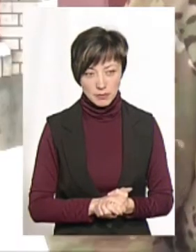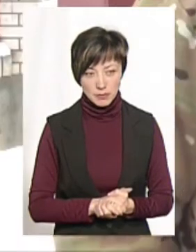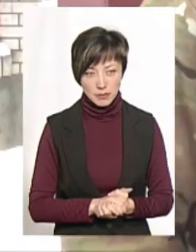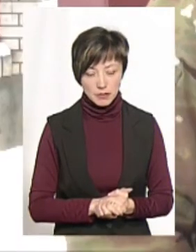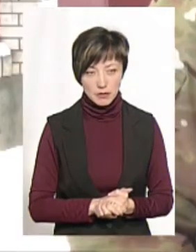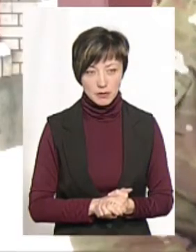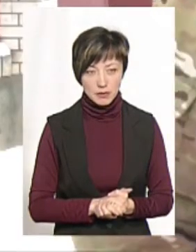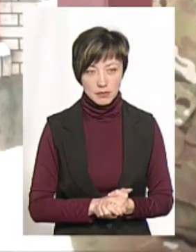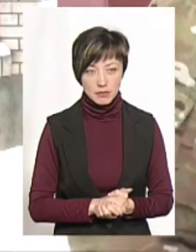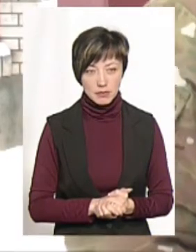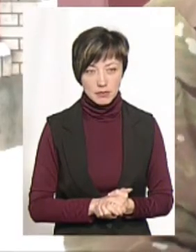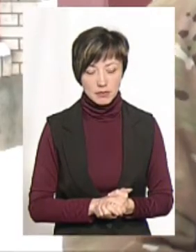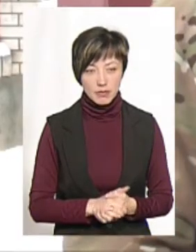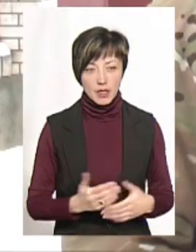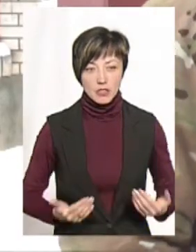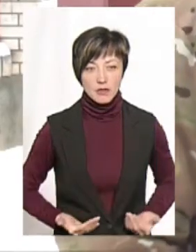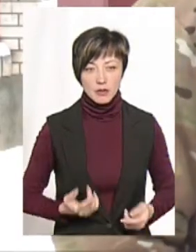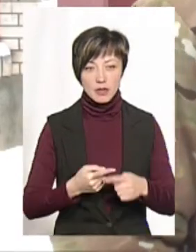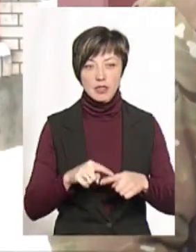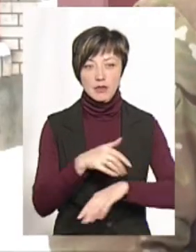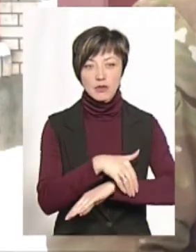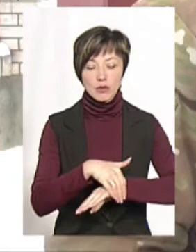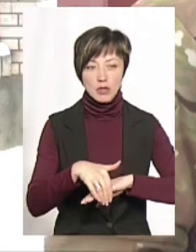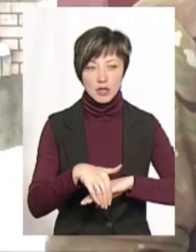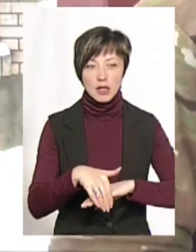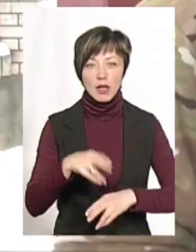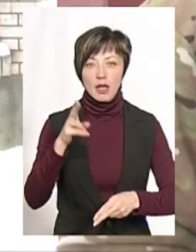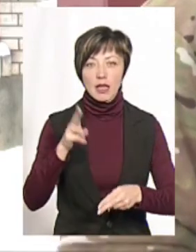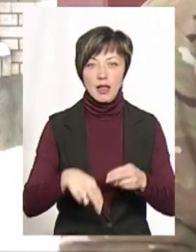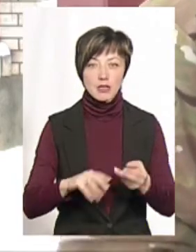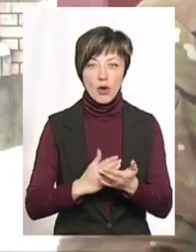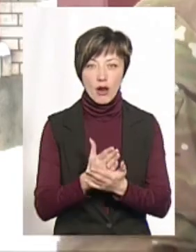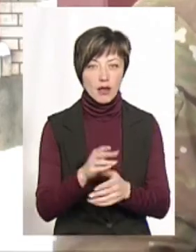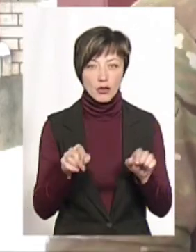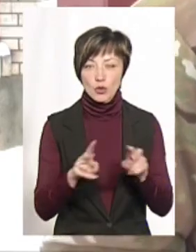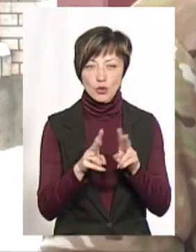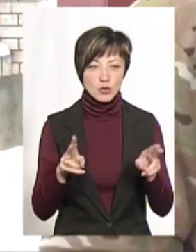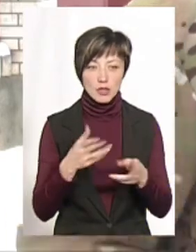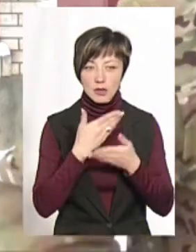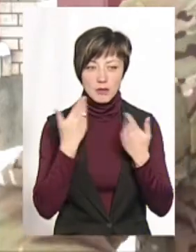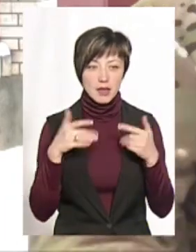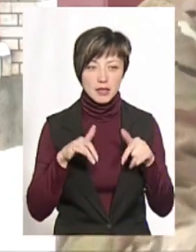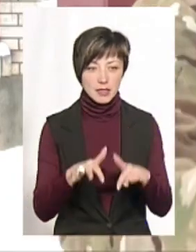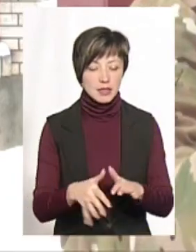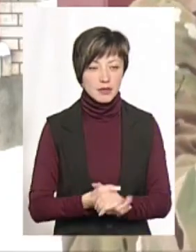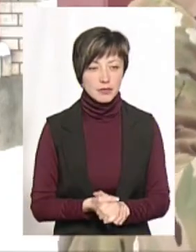Живемо от на Дашній вулиці. Це почти наша кінезіографія. Ніхто сюди до нас не має діла.